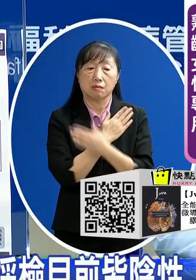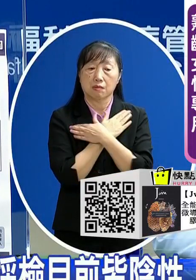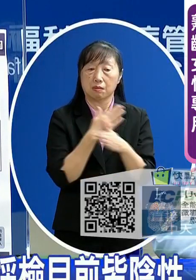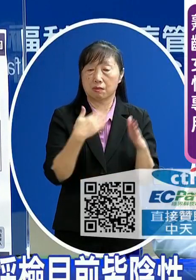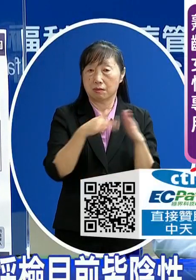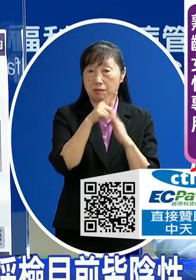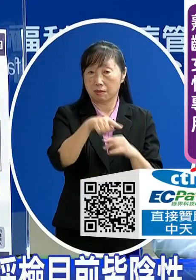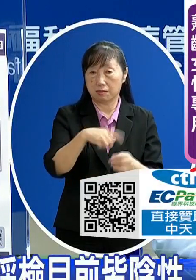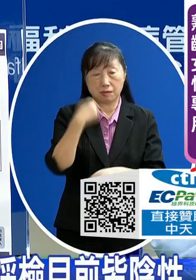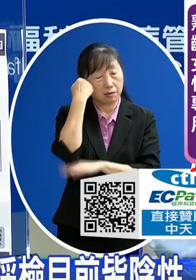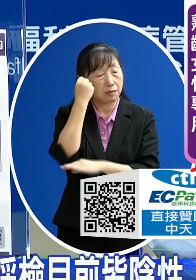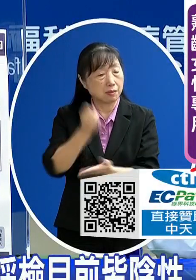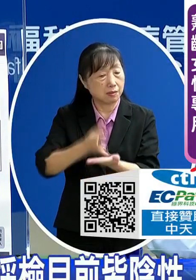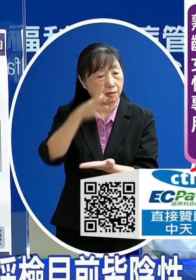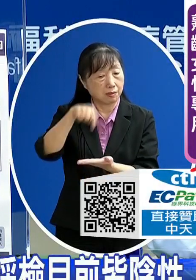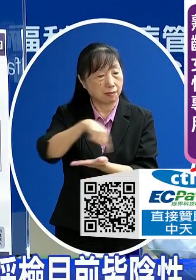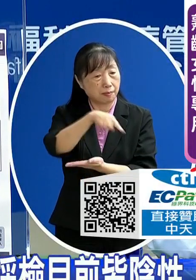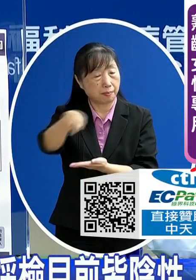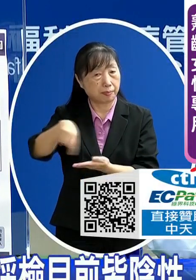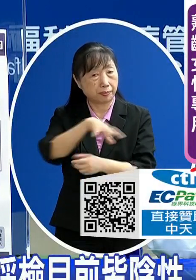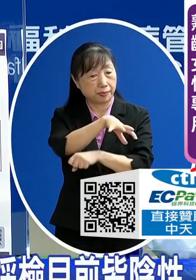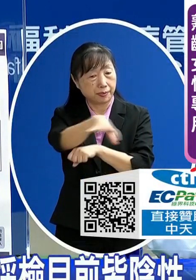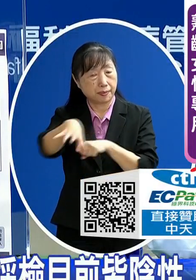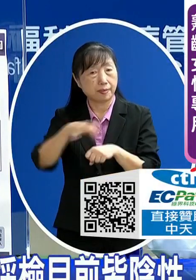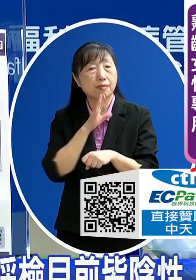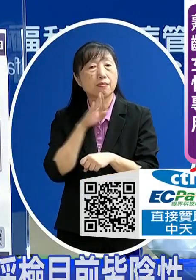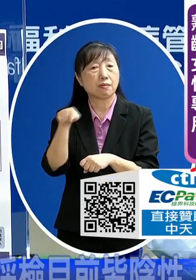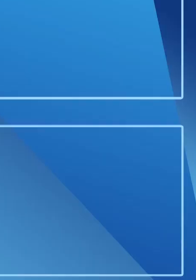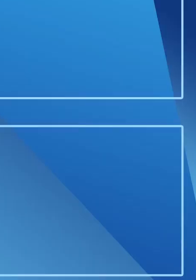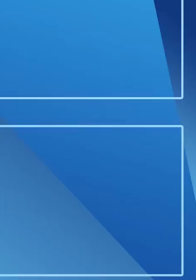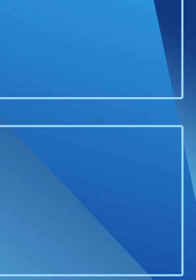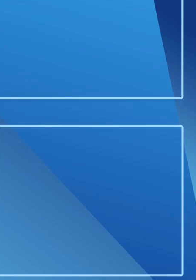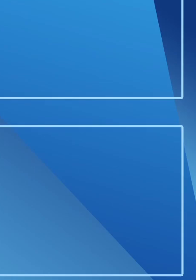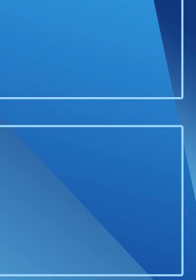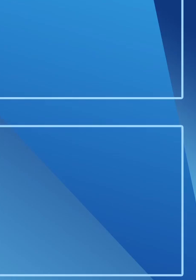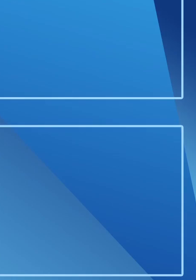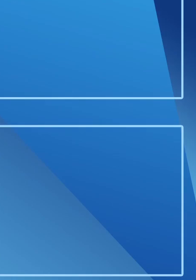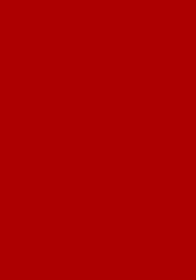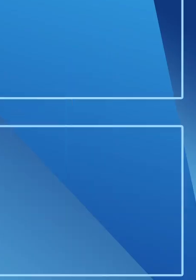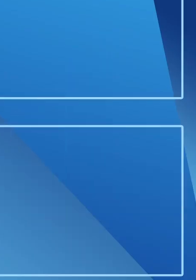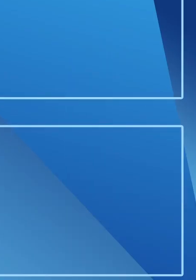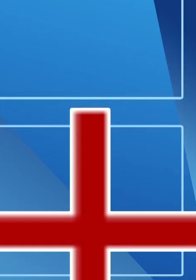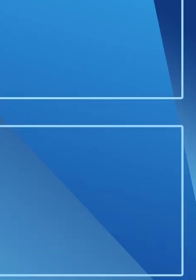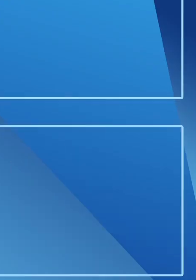个住宅大楼，在环境采检目前都还是阴性。